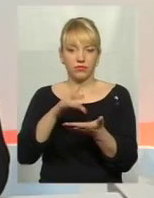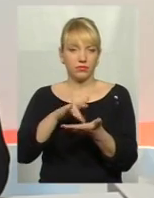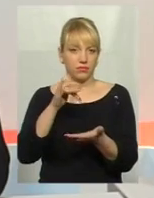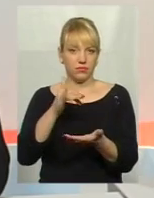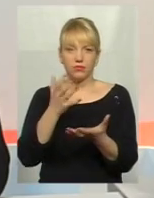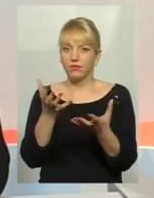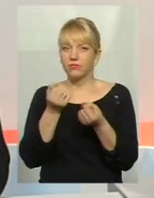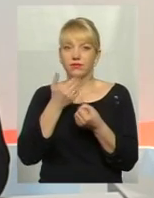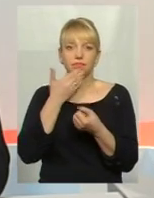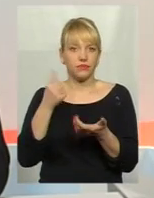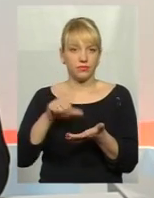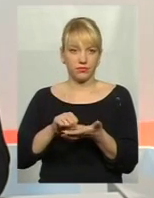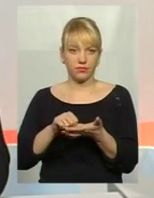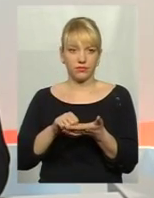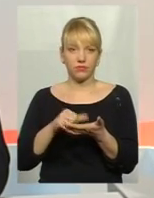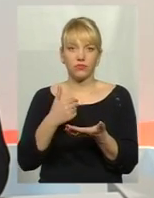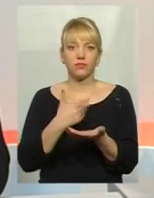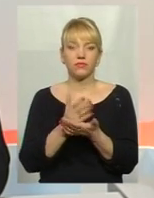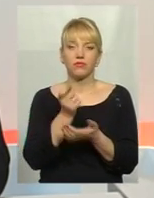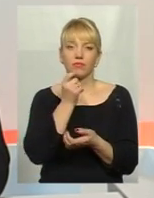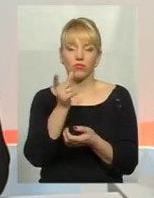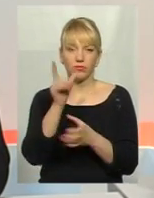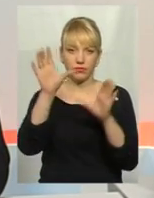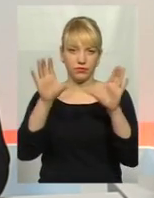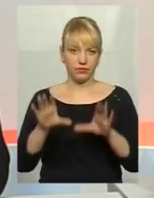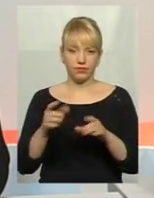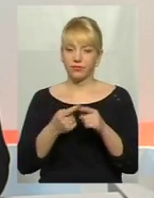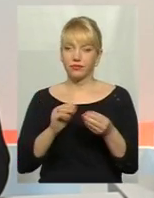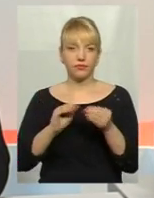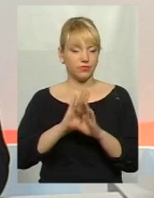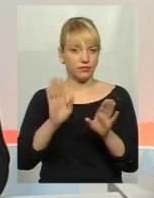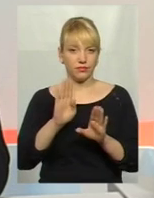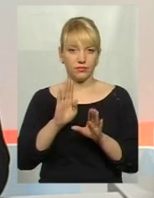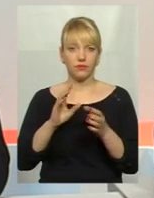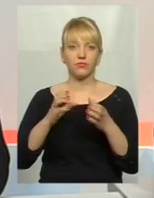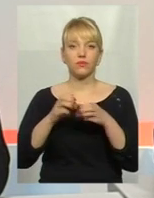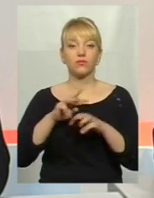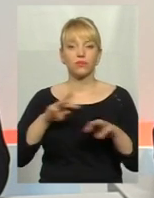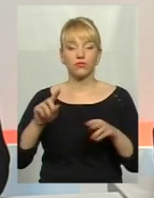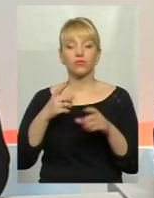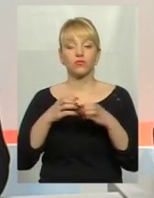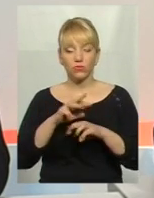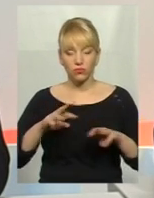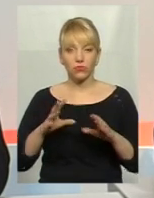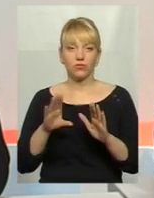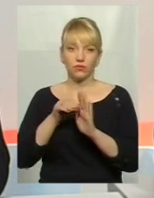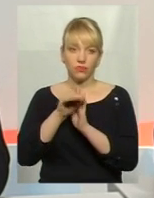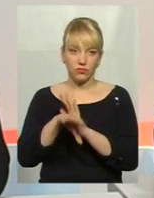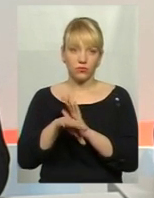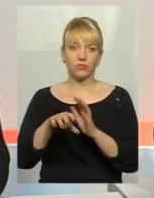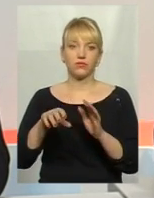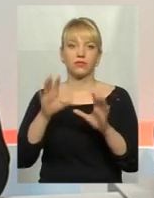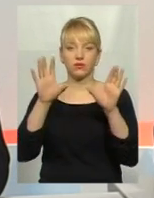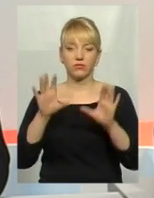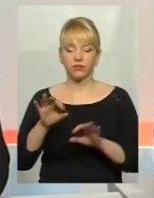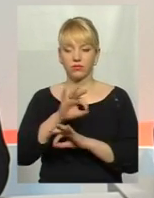на жаль, ми маємо прогалину в законодавчому полі. І це навіть не проблема уряду, тому що уряд вніс, вже вдруге вносить законопроект в Верховну